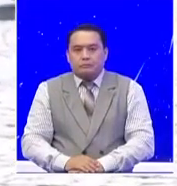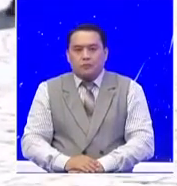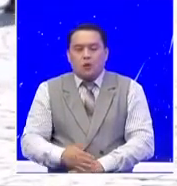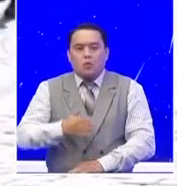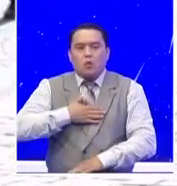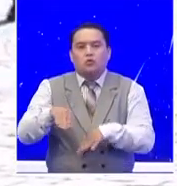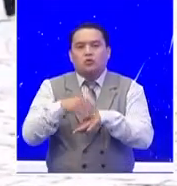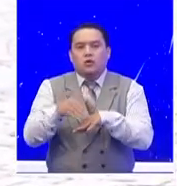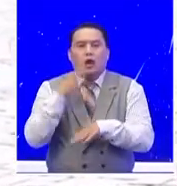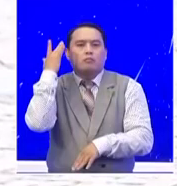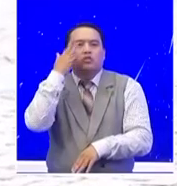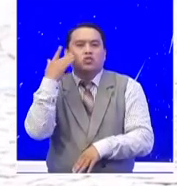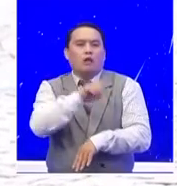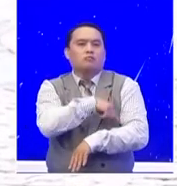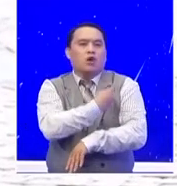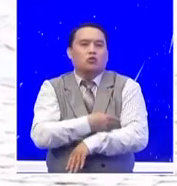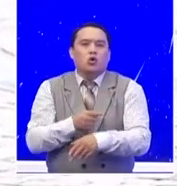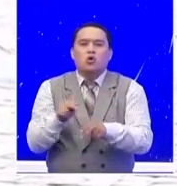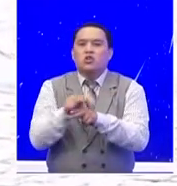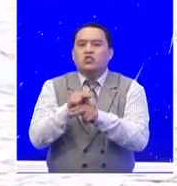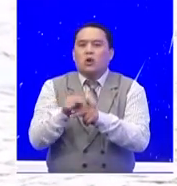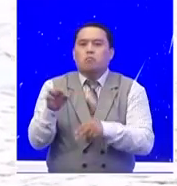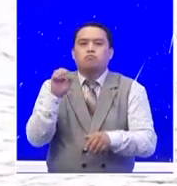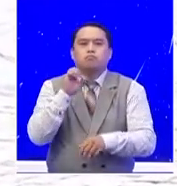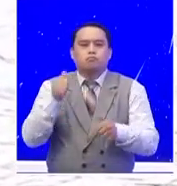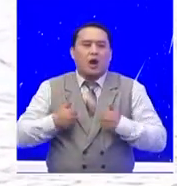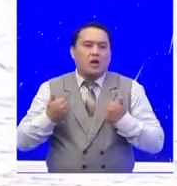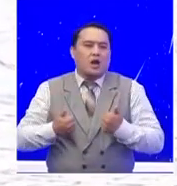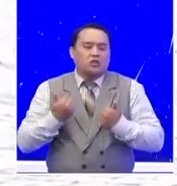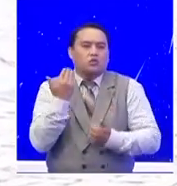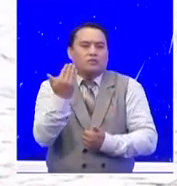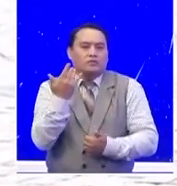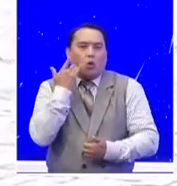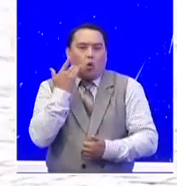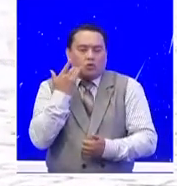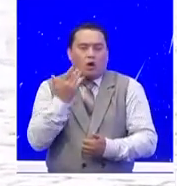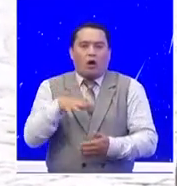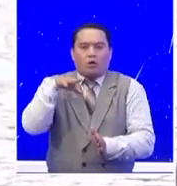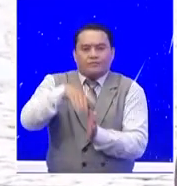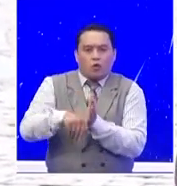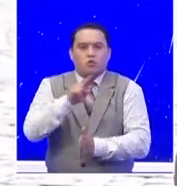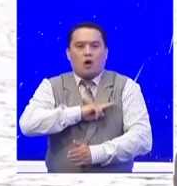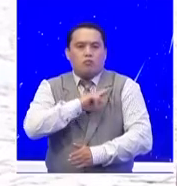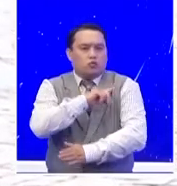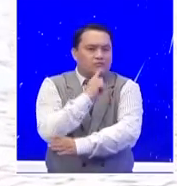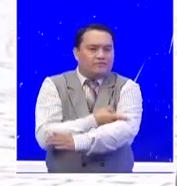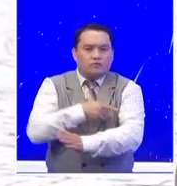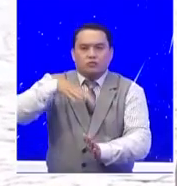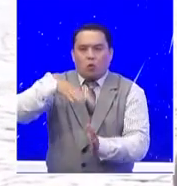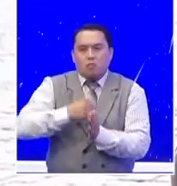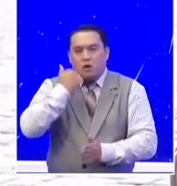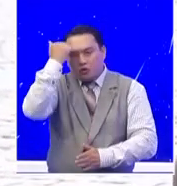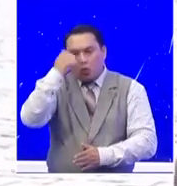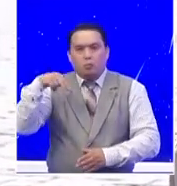Мой супруг всегда мечтал стать врачом. Лечить людей и быть полезным обществу было его призванием. Он отдавался работе всецело. Спасибо